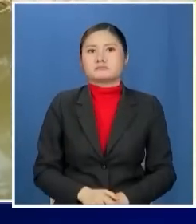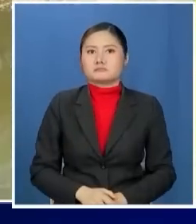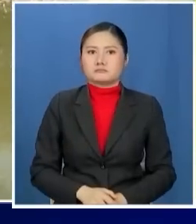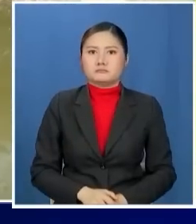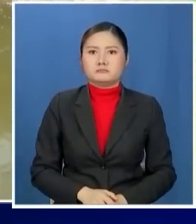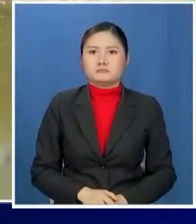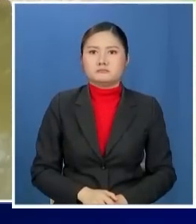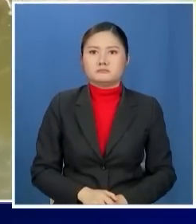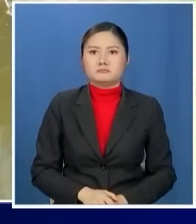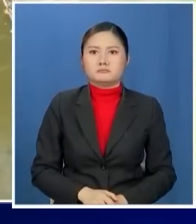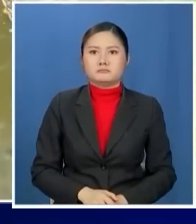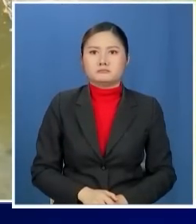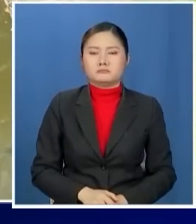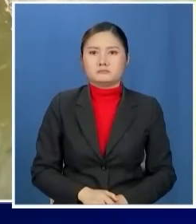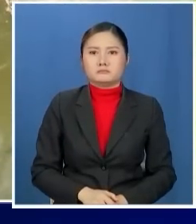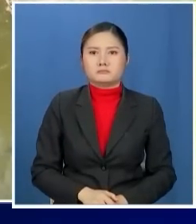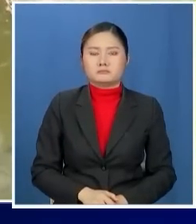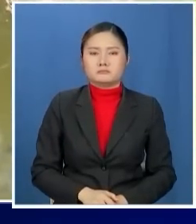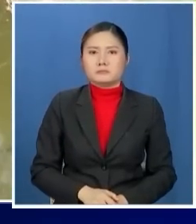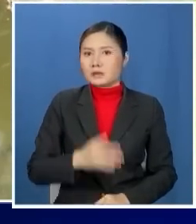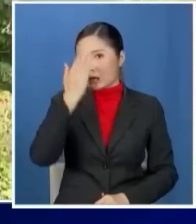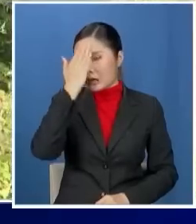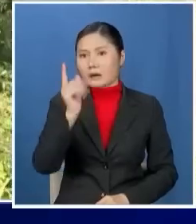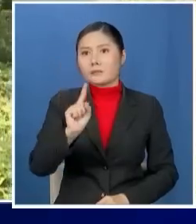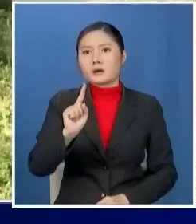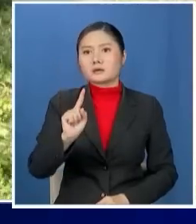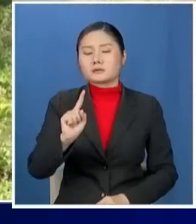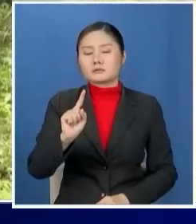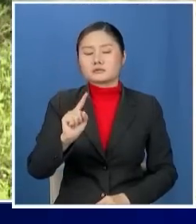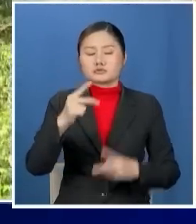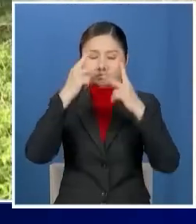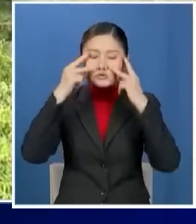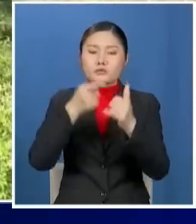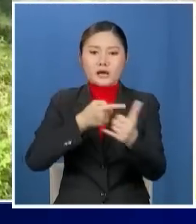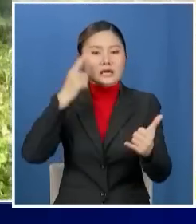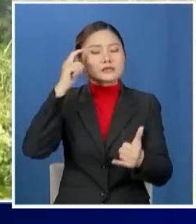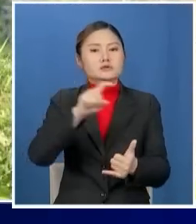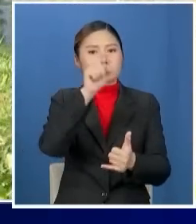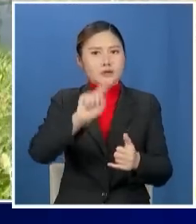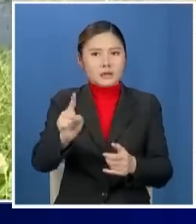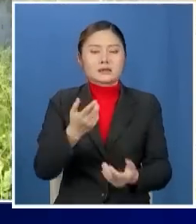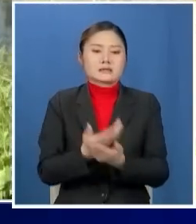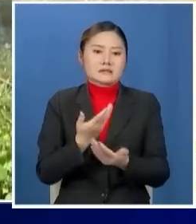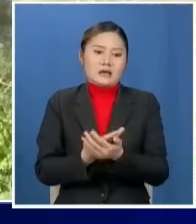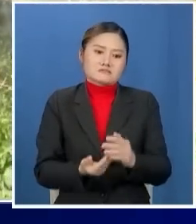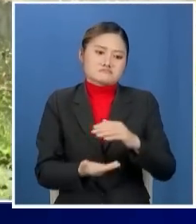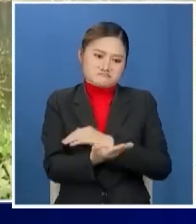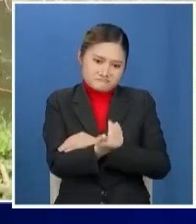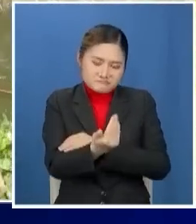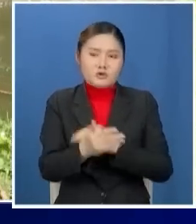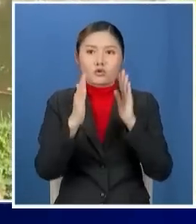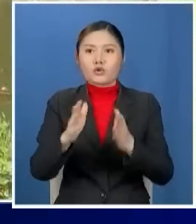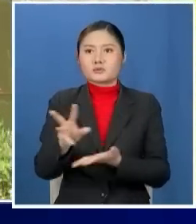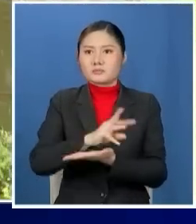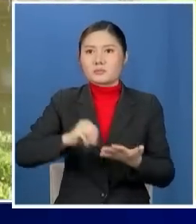บนี้นะฮะแล้วทำไมเธอถึงถูกฆ่าก็เลยสันนิษฐานว่าถูกเรียกค่าถ่ายแต่ประเด็นก็คือค